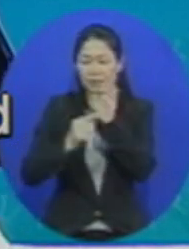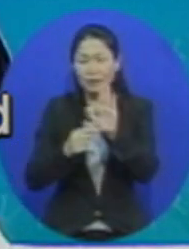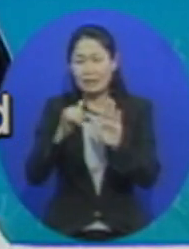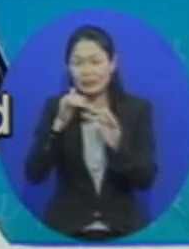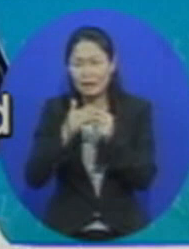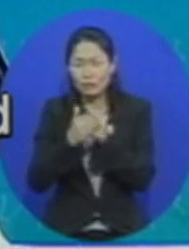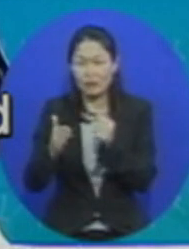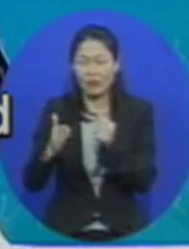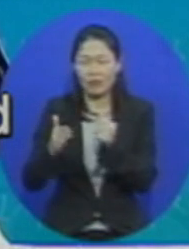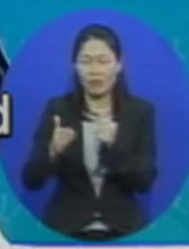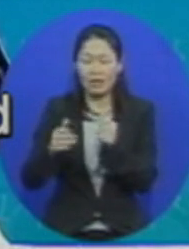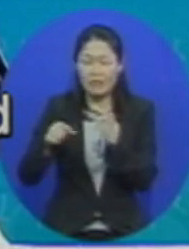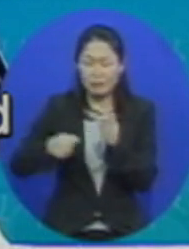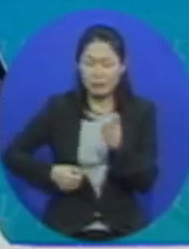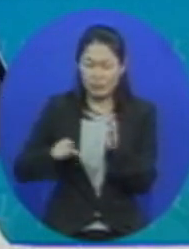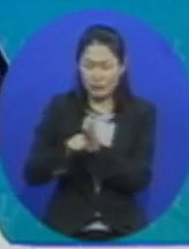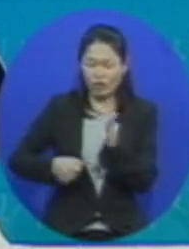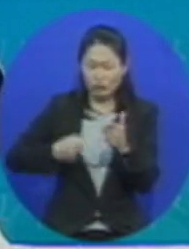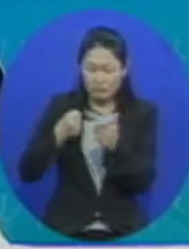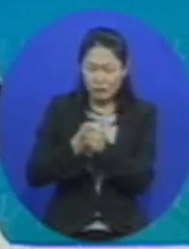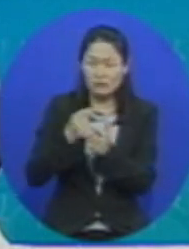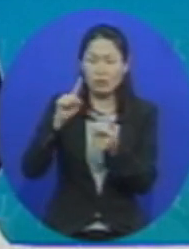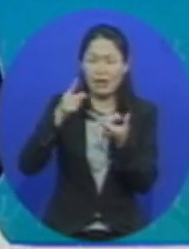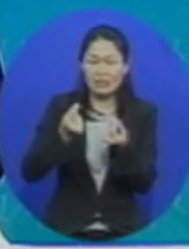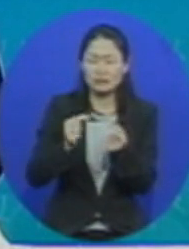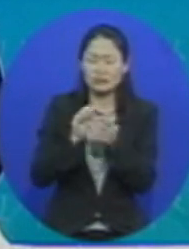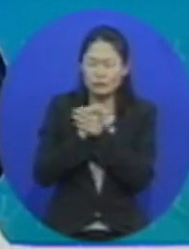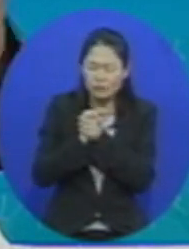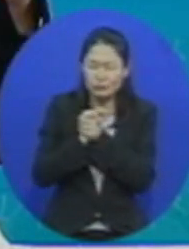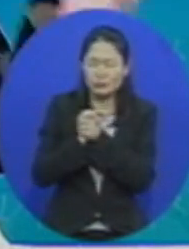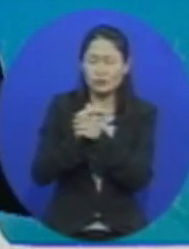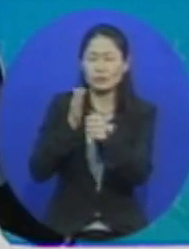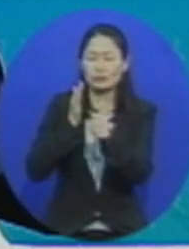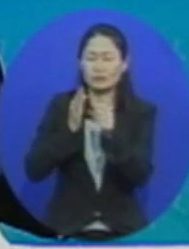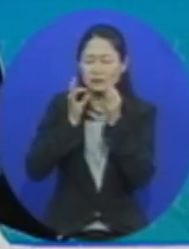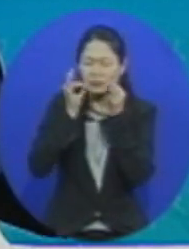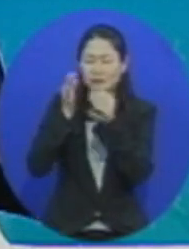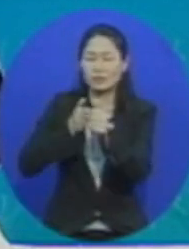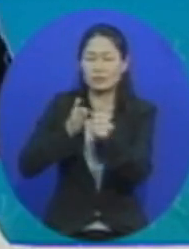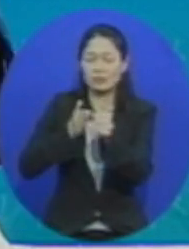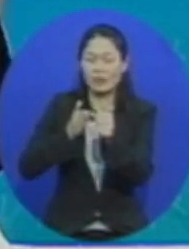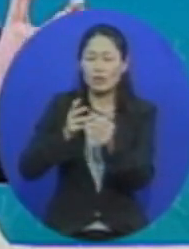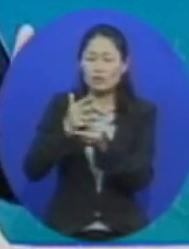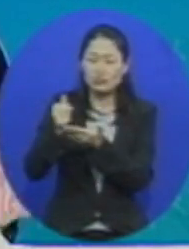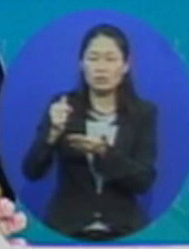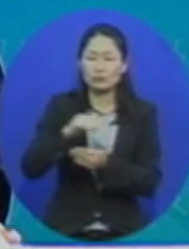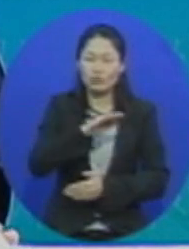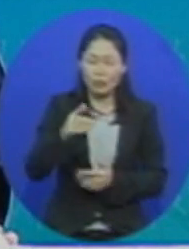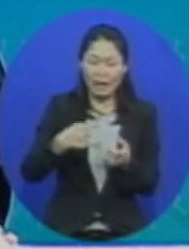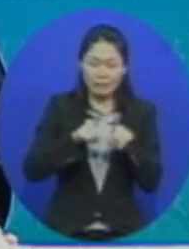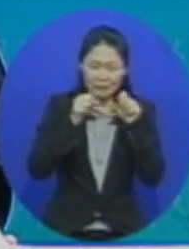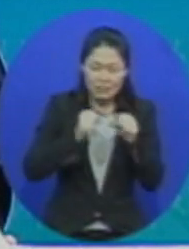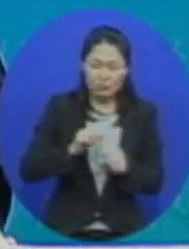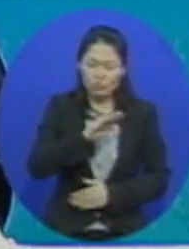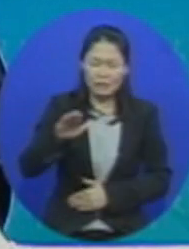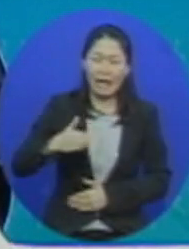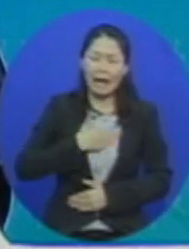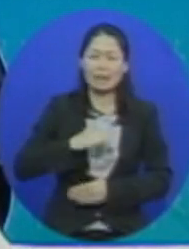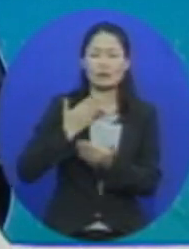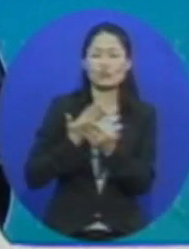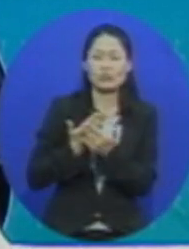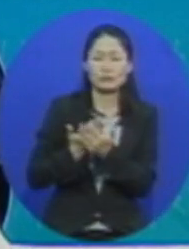그리고 그렇게 구했어요 예수님 지금 저와 함께 계시면 우리와 함께 계시면 우리가 그것을 알게 해 주시옵소서